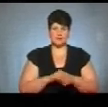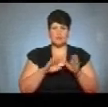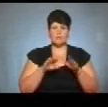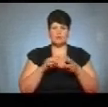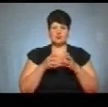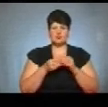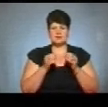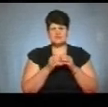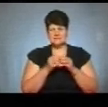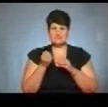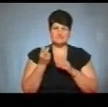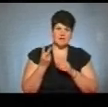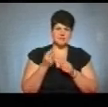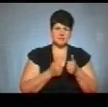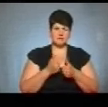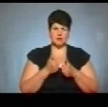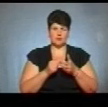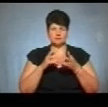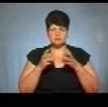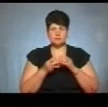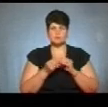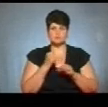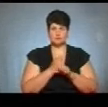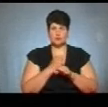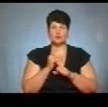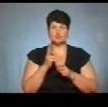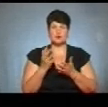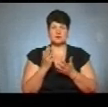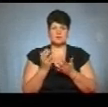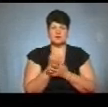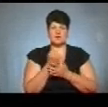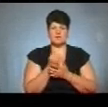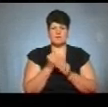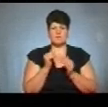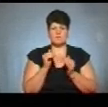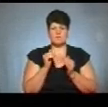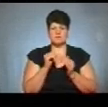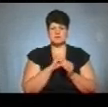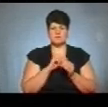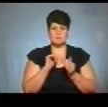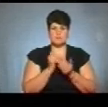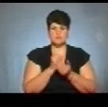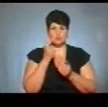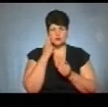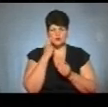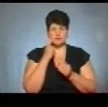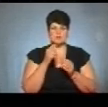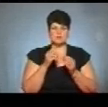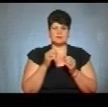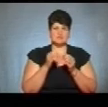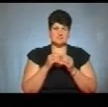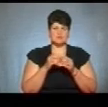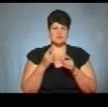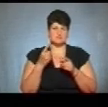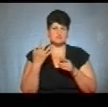сумі 10 або 12 перегонів підбиваються підсумки, і хто набрав найменше очок, а за перше місце дається 1 очко, за 10 – 10. І